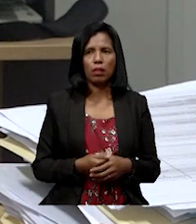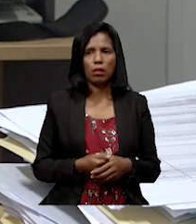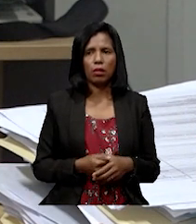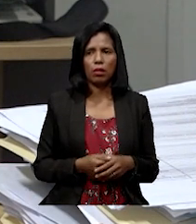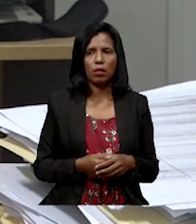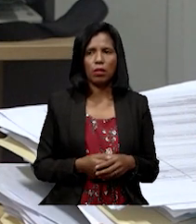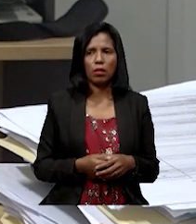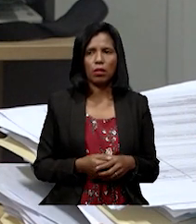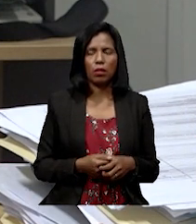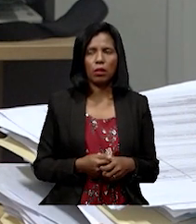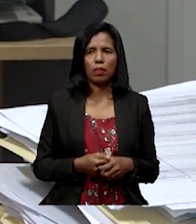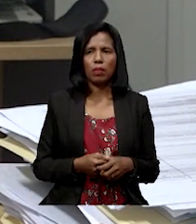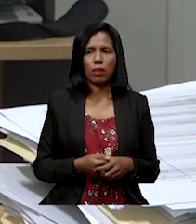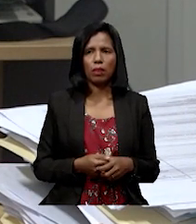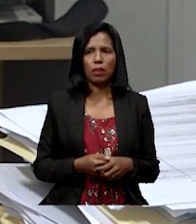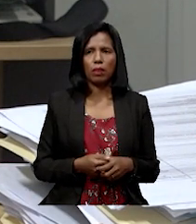indika